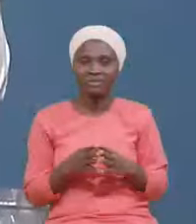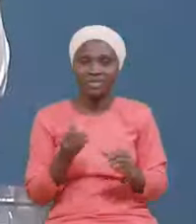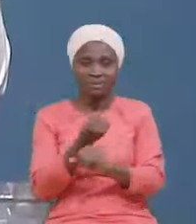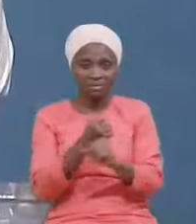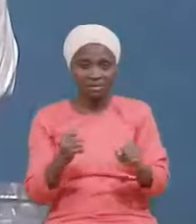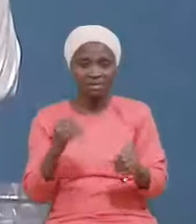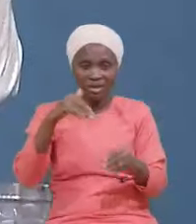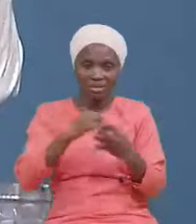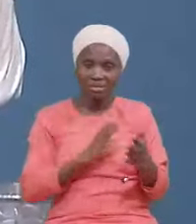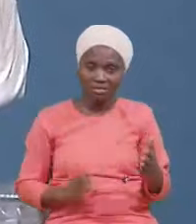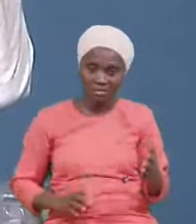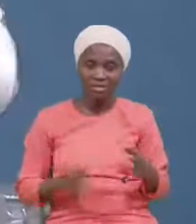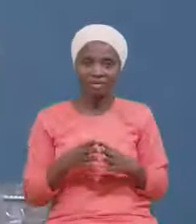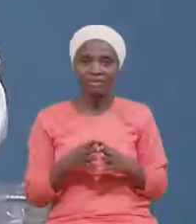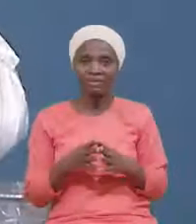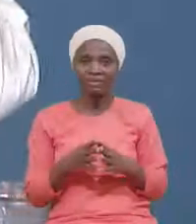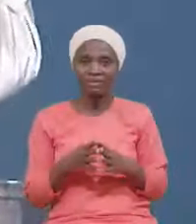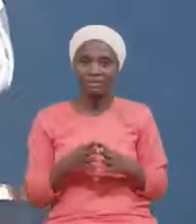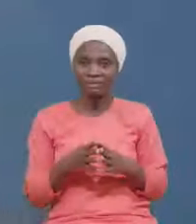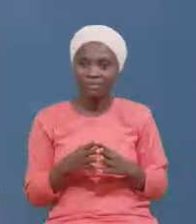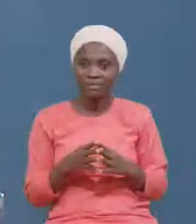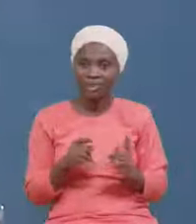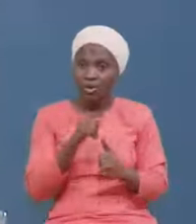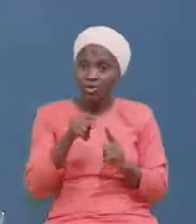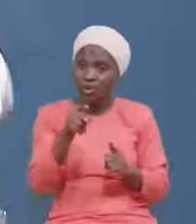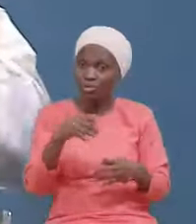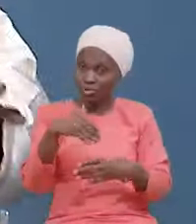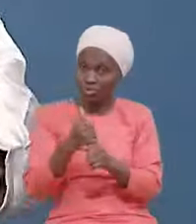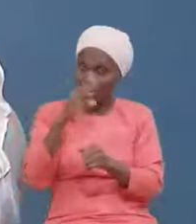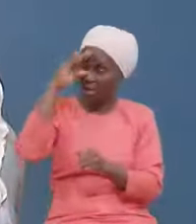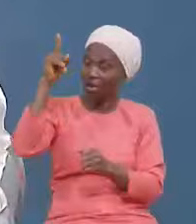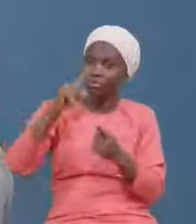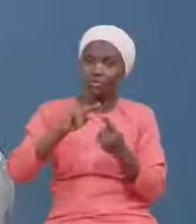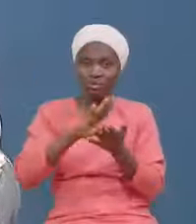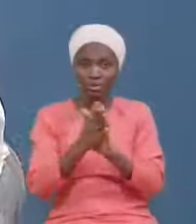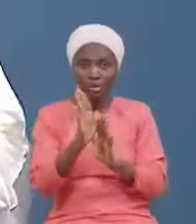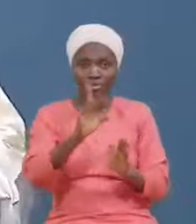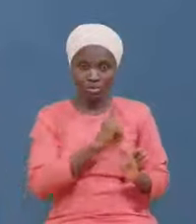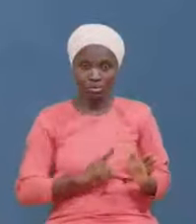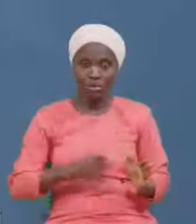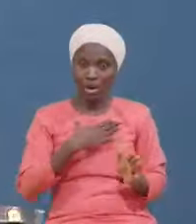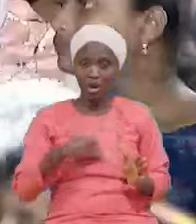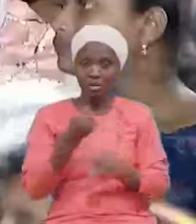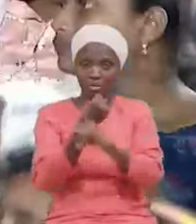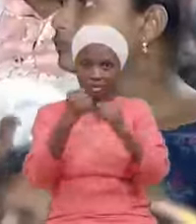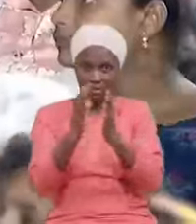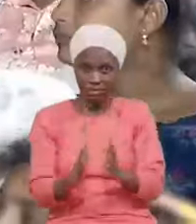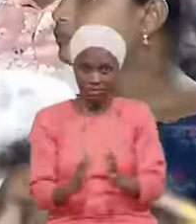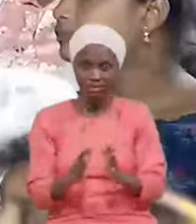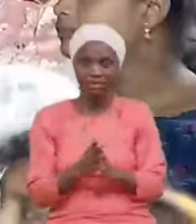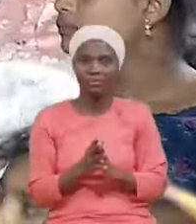Redemption in Christ. క్రీస్తులో విమోచన ఉంది. When you make him your Lord and Savior. మీరు ఆయనని